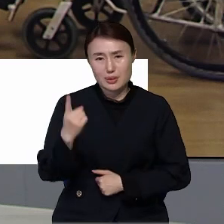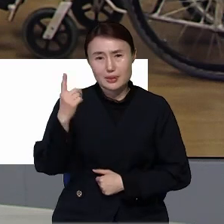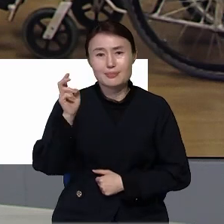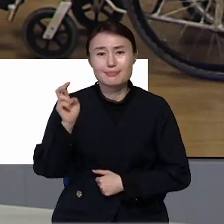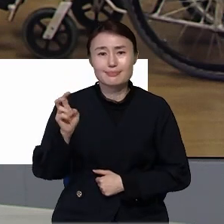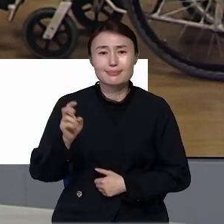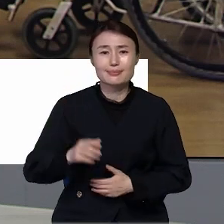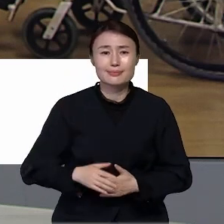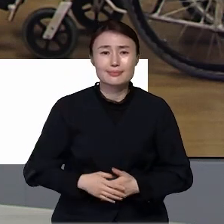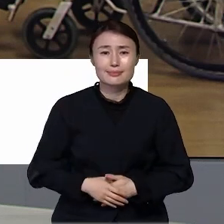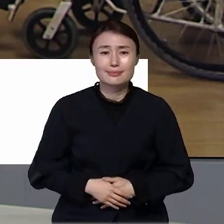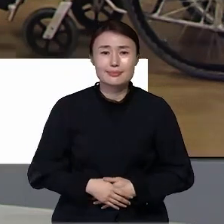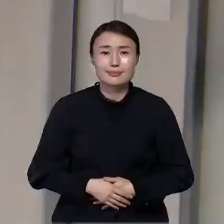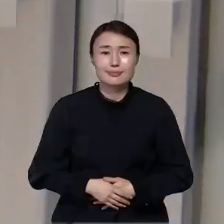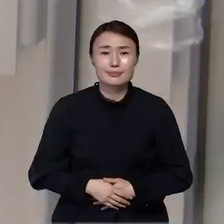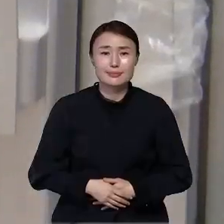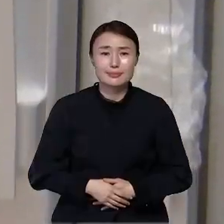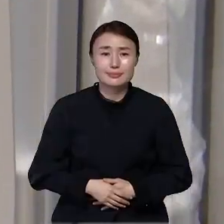기자입니다.